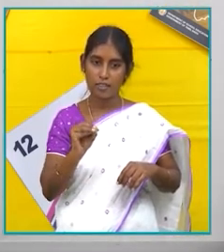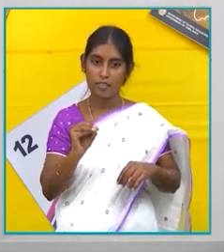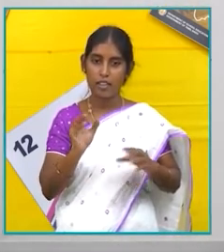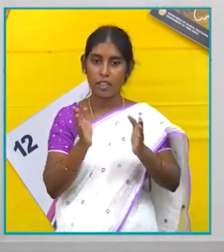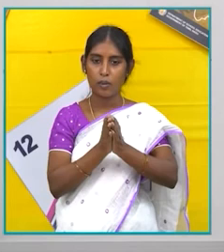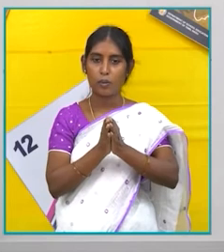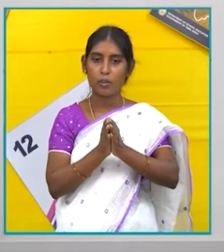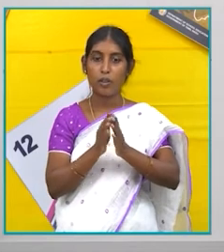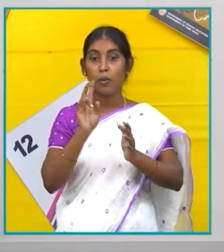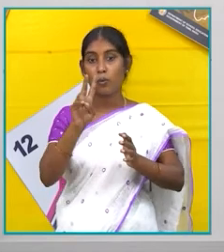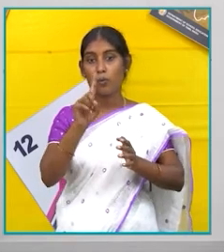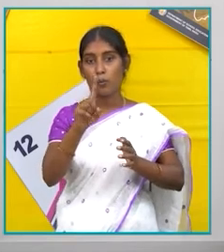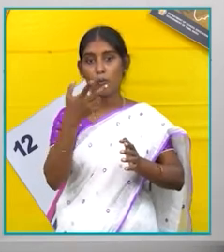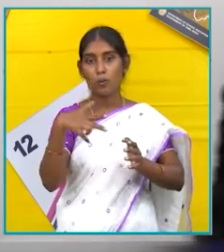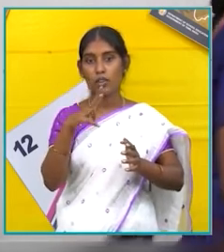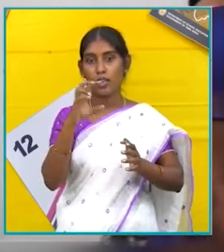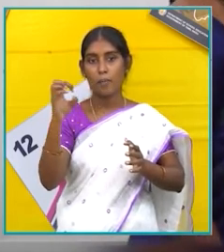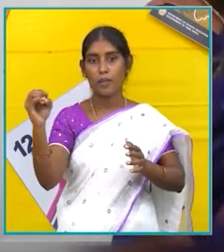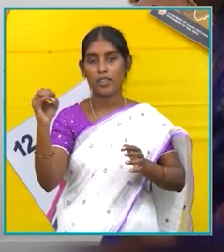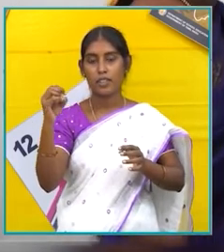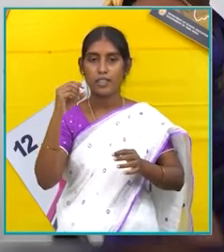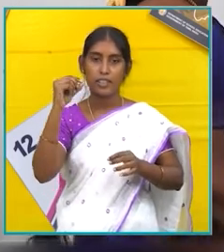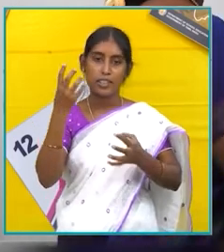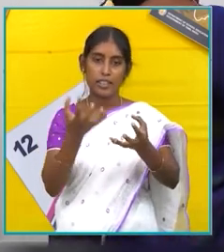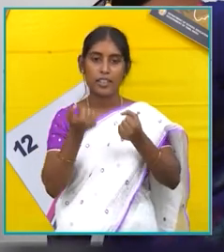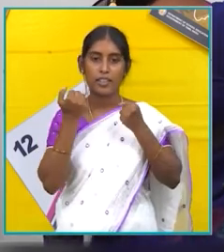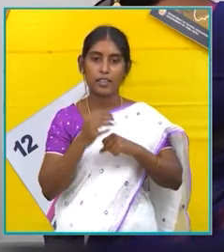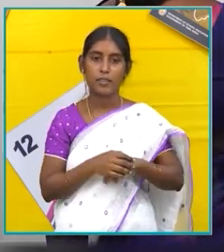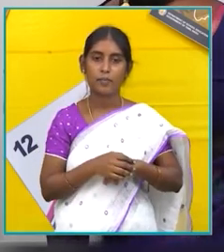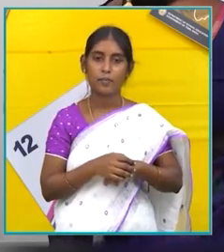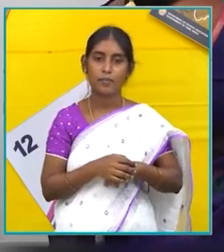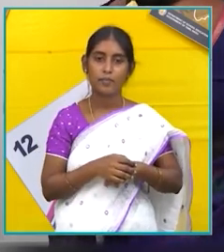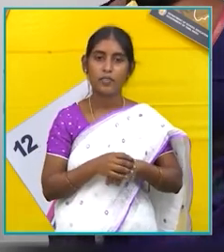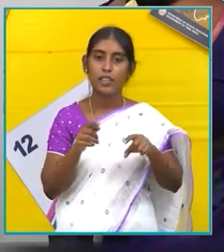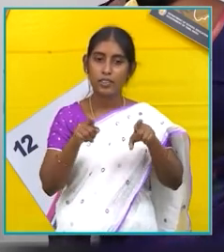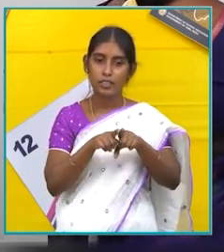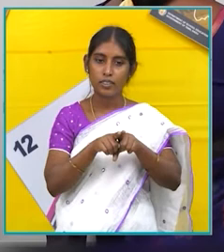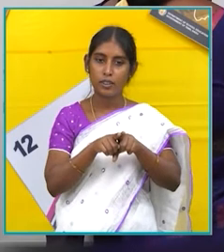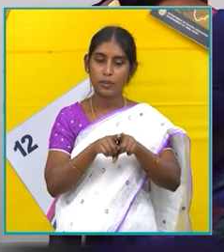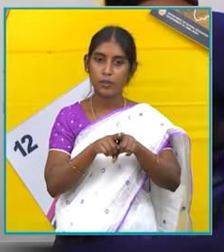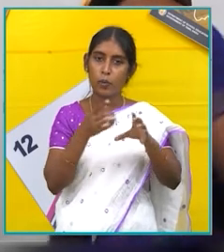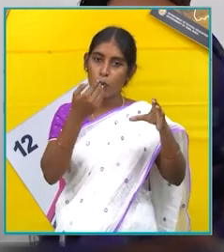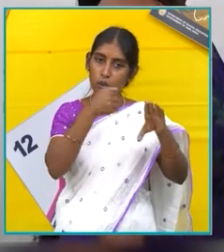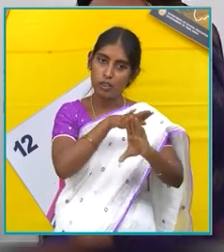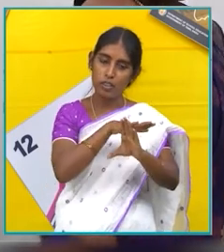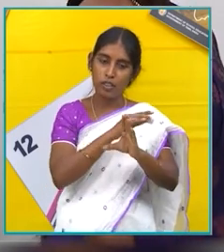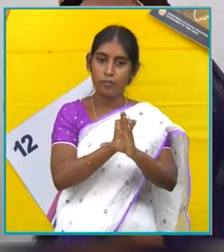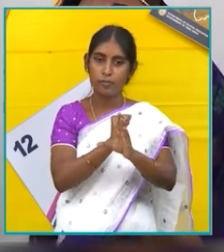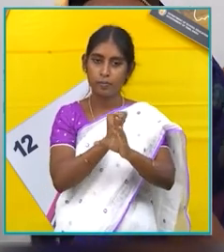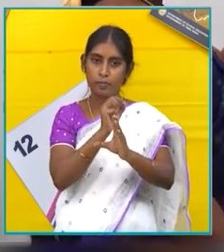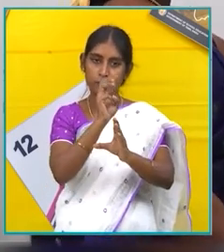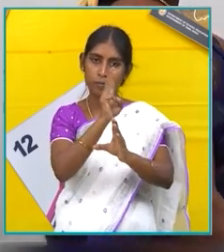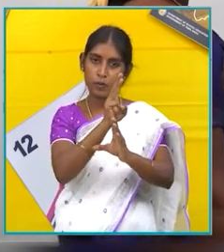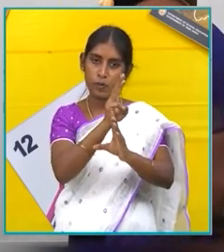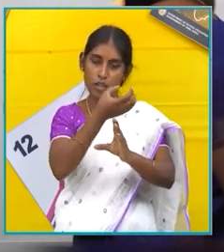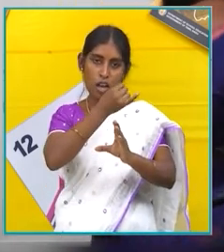ரெண்டையும் நம்ம கூட்டினோம்னா எத்தனை டிகிரி கிடைக்கும்? 180 டிகிரி கிடைக்கும். அதே மாதிரி இந்த சைட் பாருங்கள், உள்கோணங்கள்ல இன்னொரு ஜோடி இருக்கு இல்லையா.